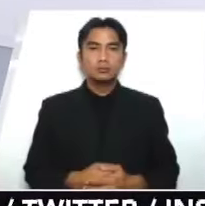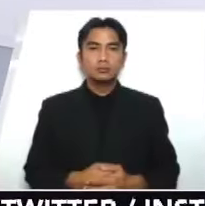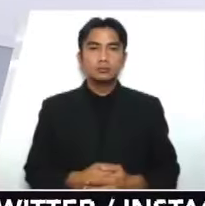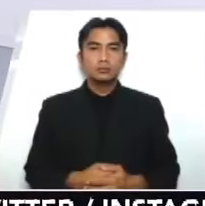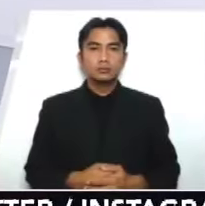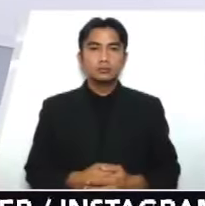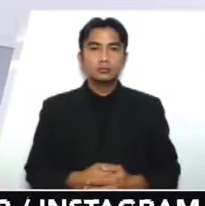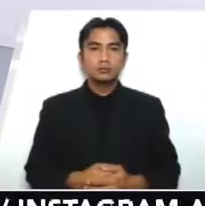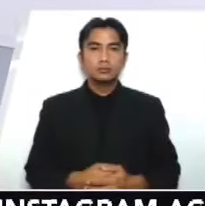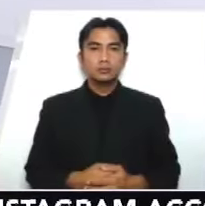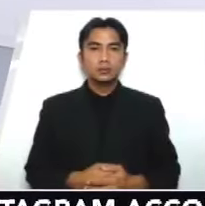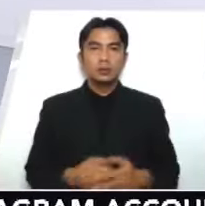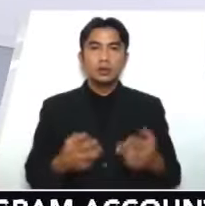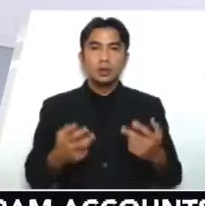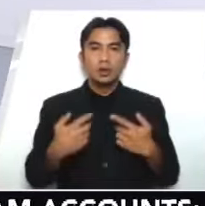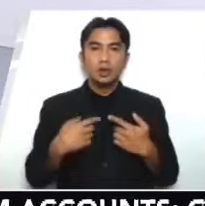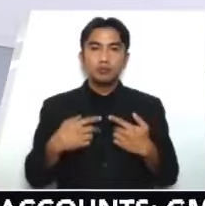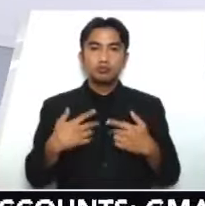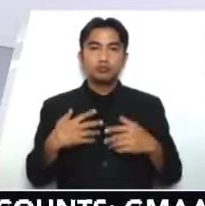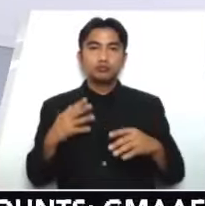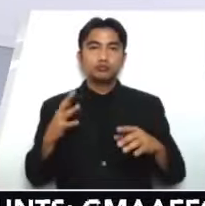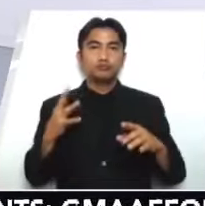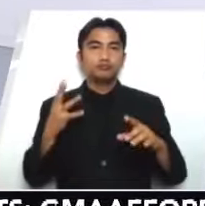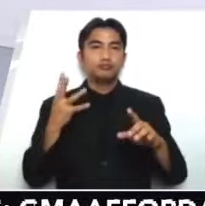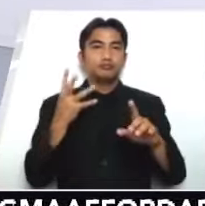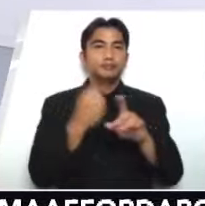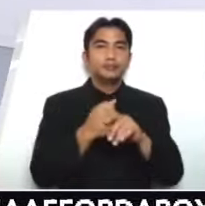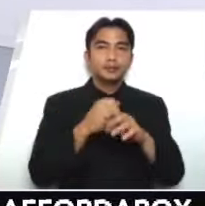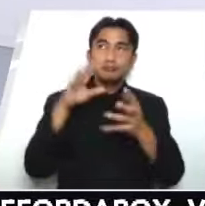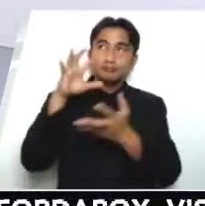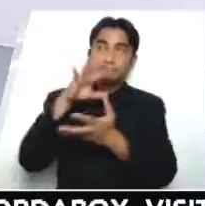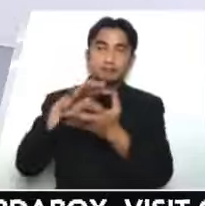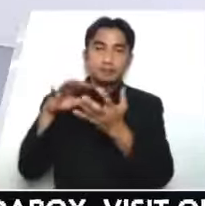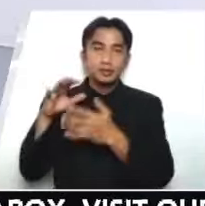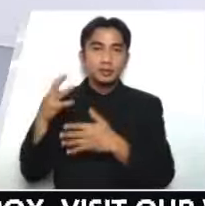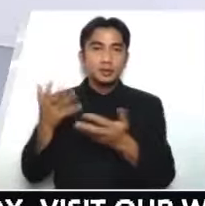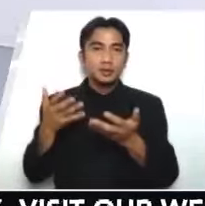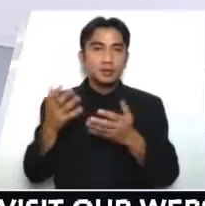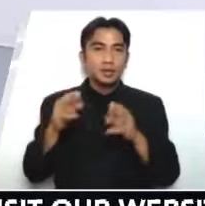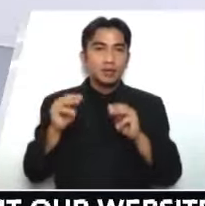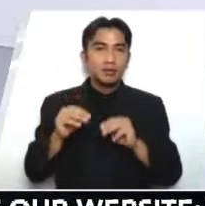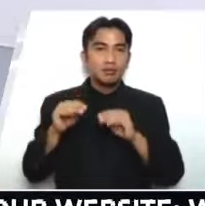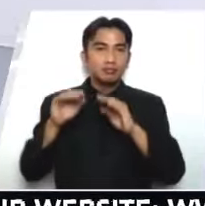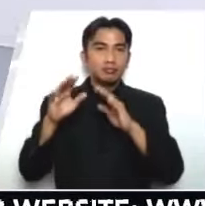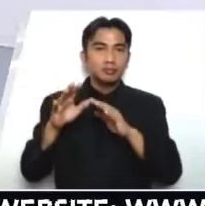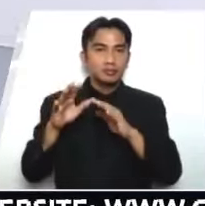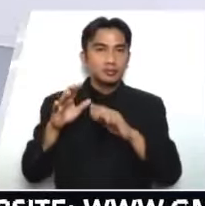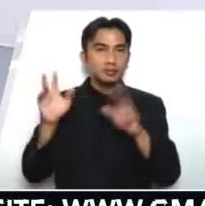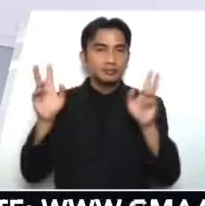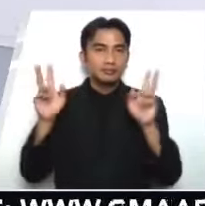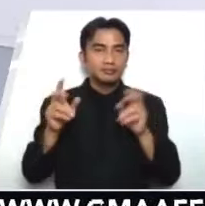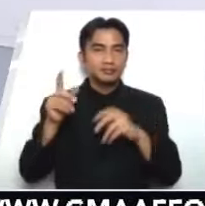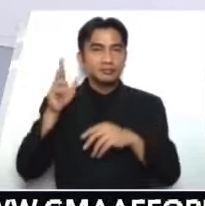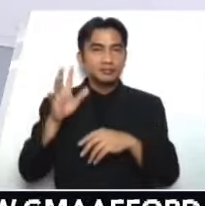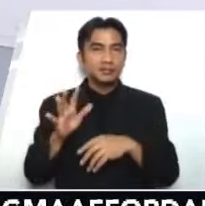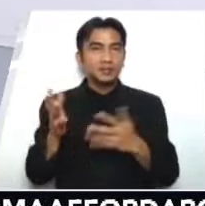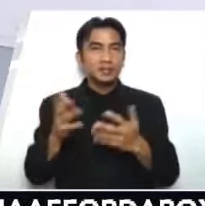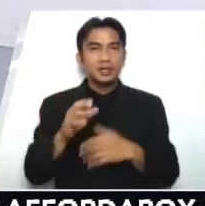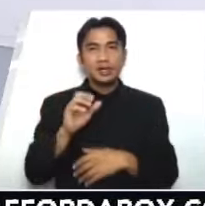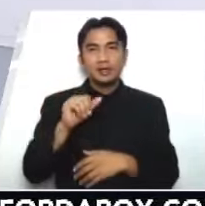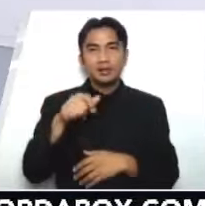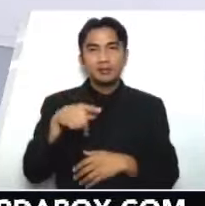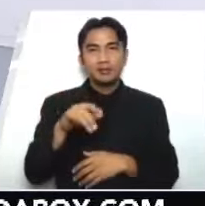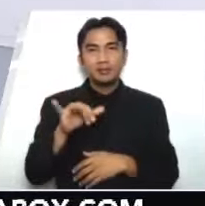Halos abot kamay ang mga ulap sa tinaguriang Blazing Mountain of the Gods sa Apayao. Nature preserve naman ang